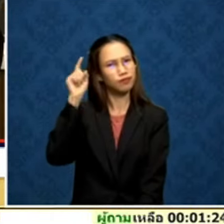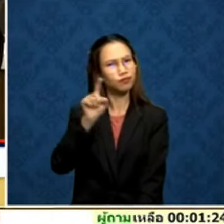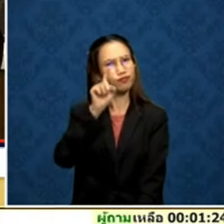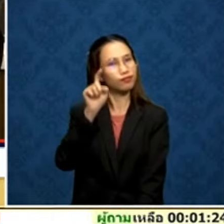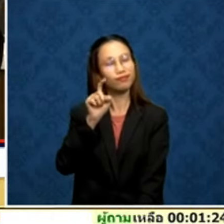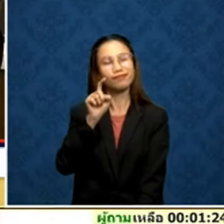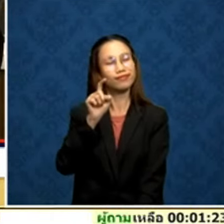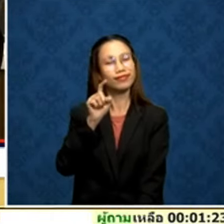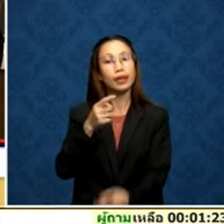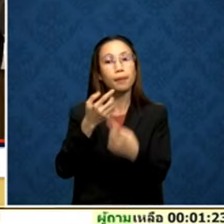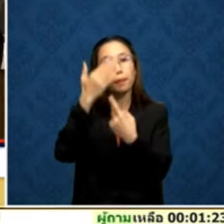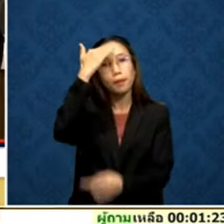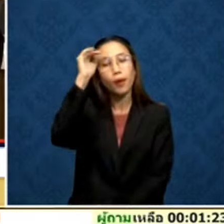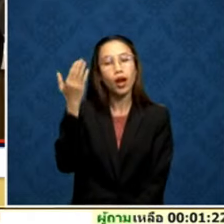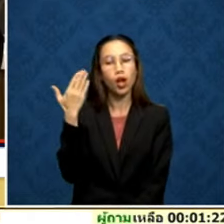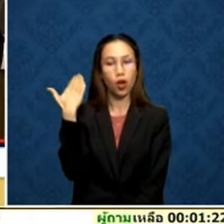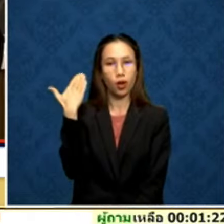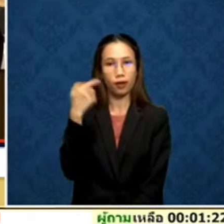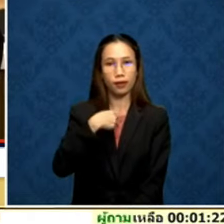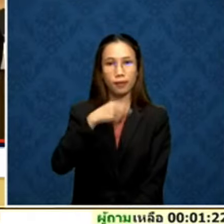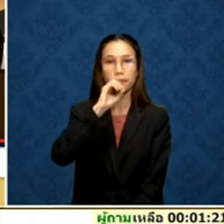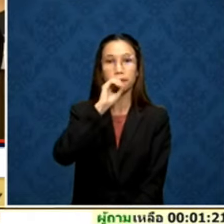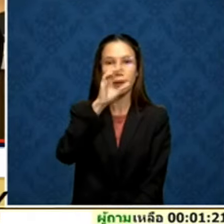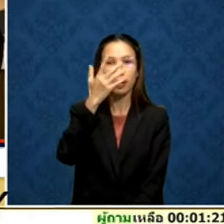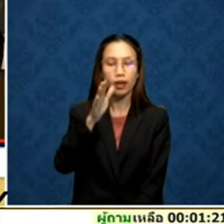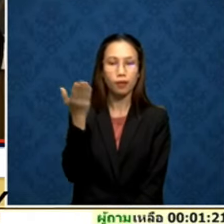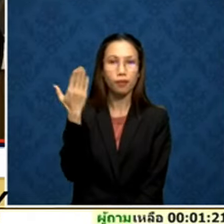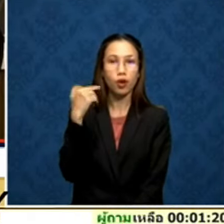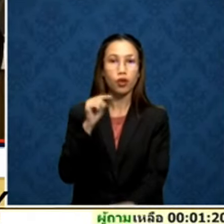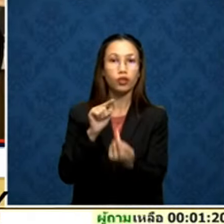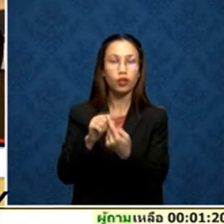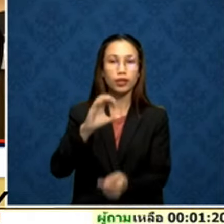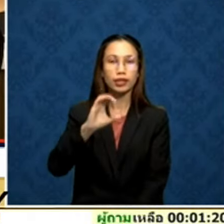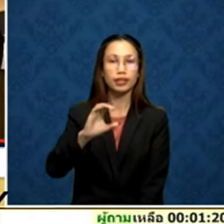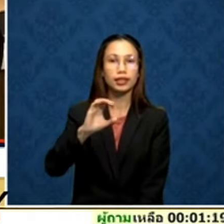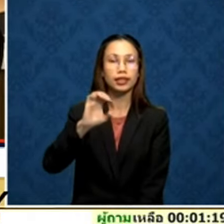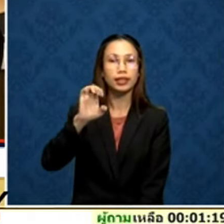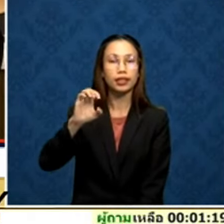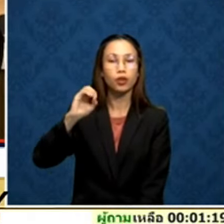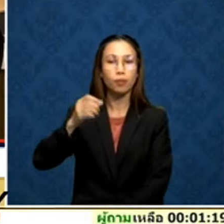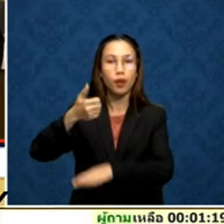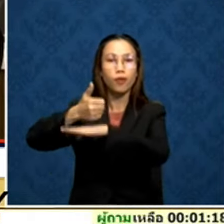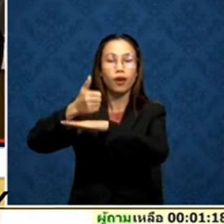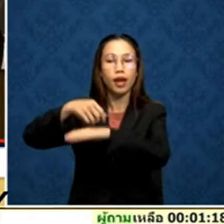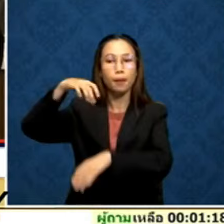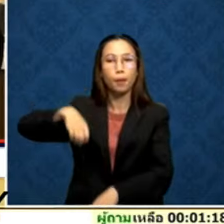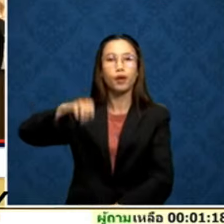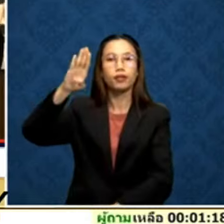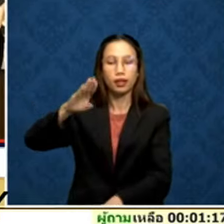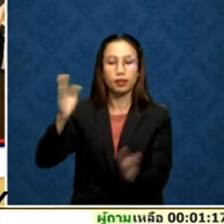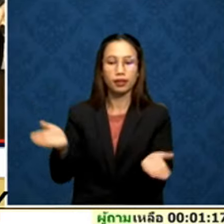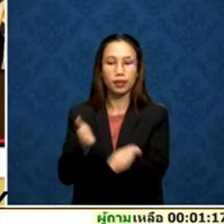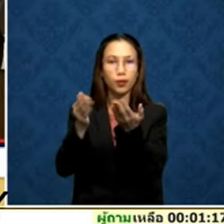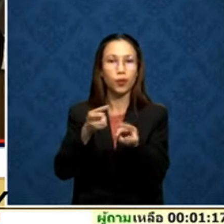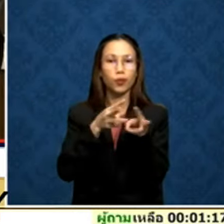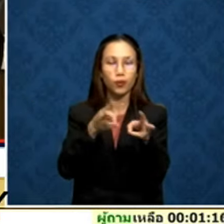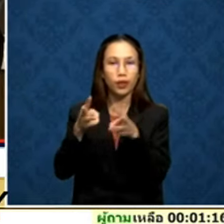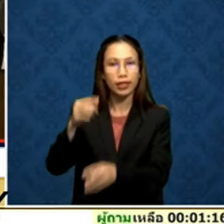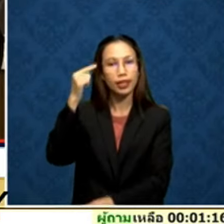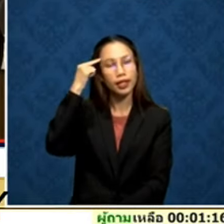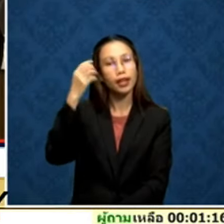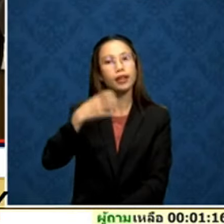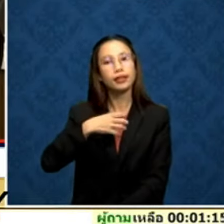จริงๆแล้วท่านเคยพูดเรื่องนี้มาก่อนนะคะเมื่อสมัยที่ท่านยังเป็น CEO บริษัทอสังหาริมทรัพย์นะคะแล้วก็สนับสนุนแนวคิดของการที่จะให้ต่